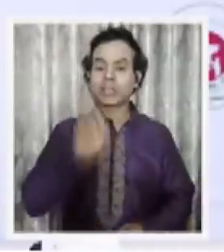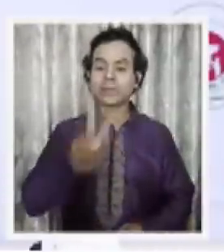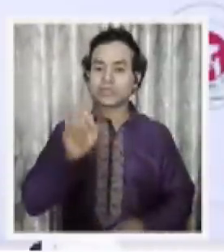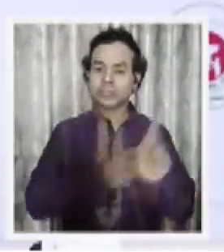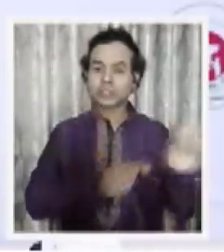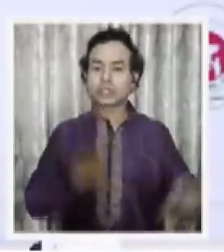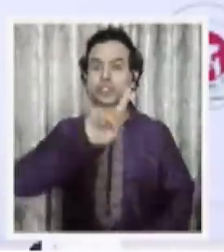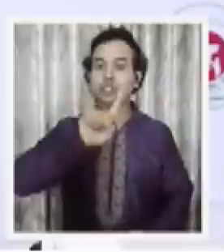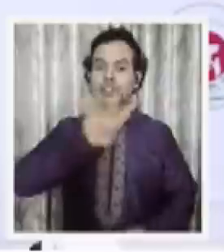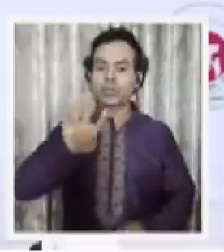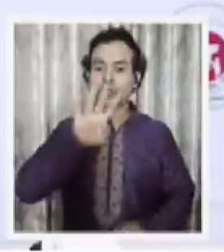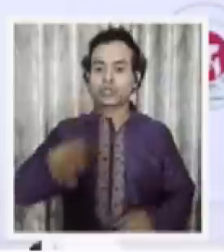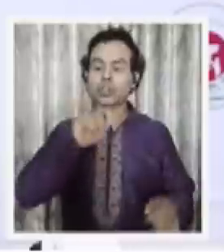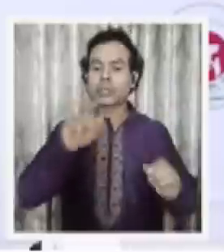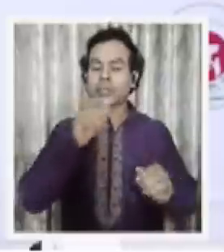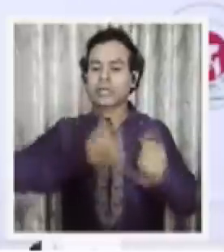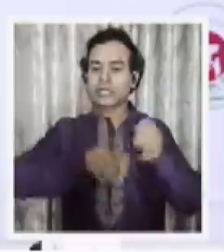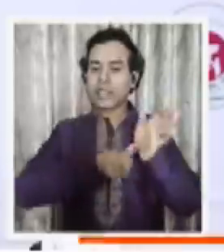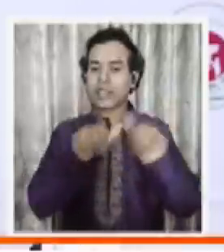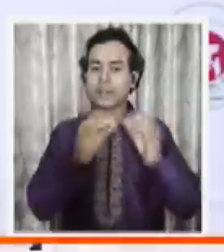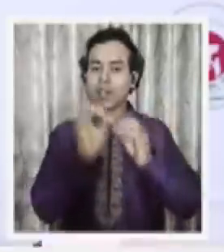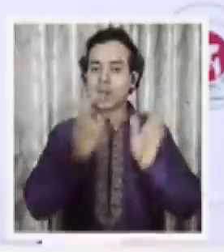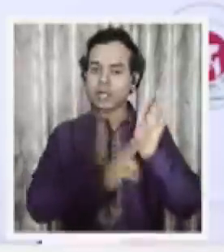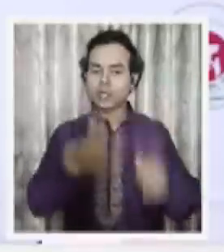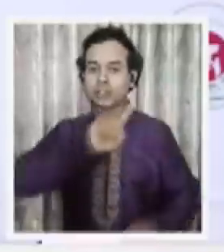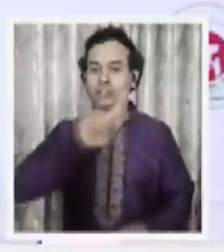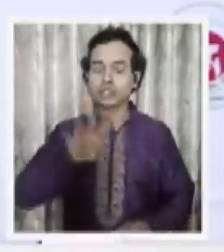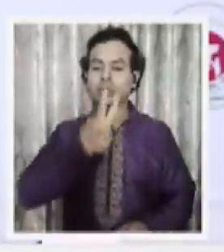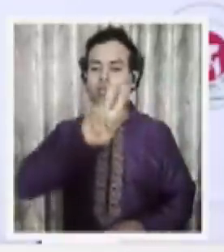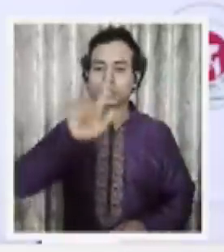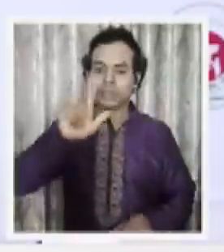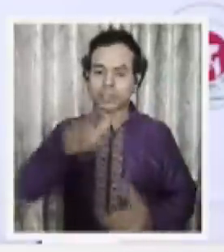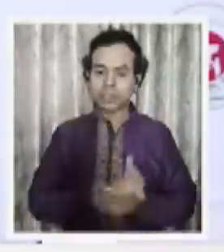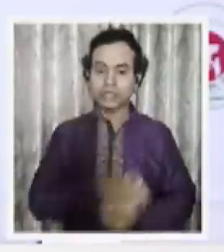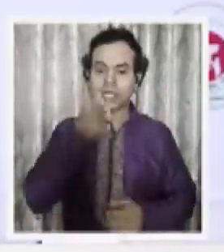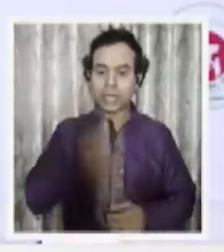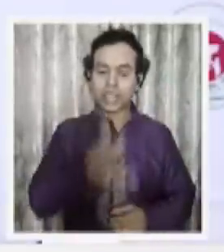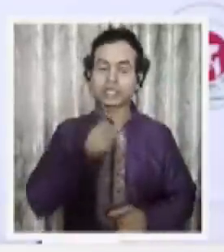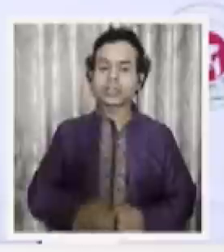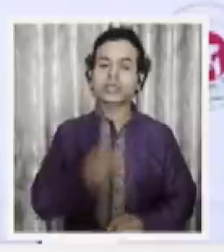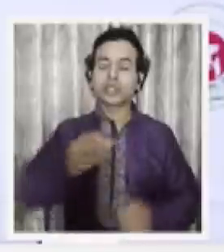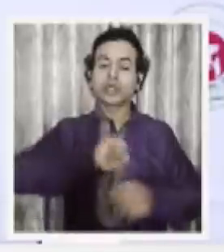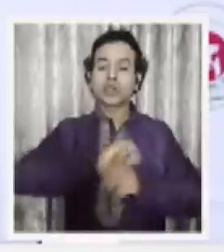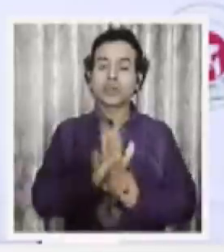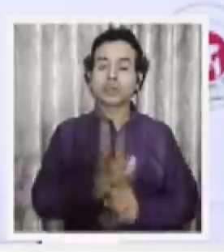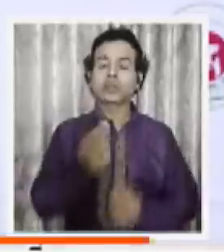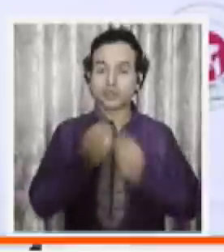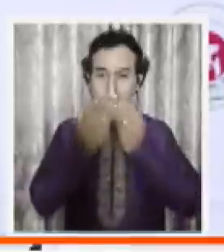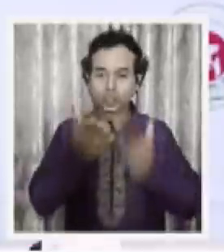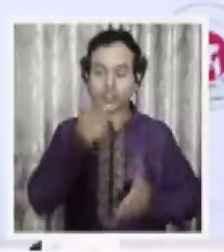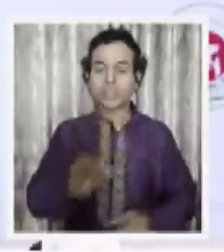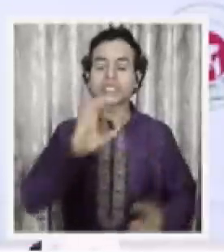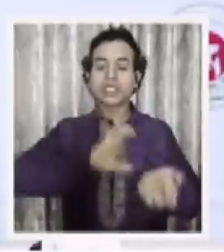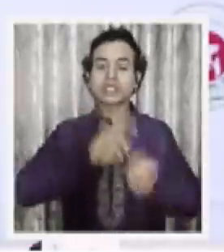আজ 5 আগস্ট 2020, 21 শ্রাবণ 1427। স্বাস্থ্য অধিদপ্তর থেকে আমি অধ্যাপক ডাক্তার নাসিমা সুলতানা প্রতিদিনের মতো